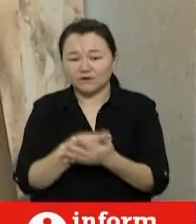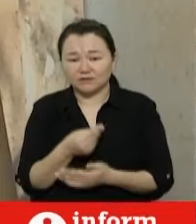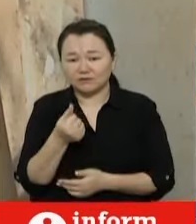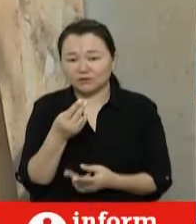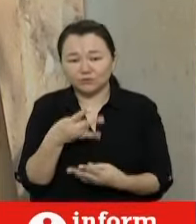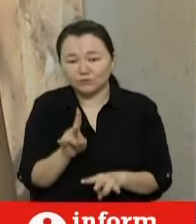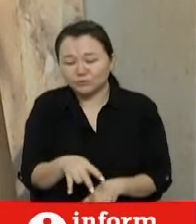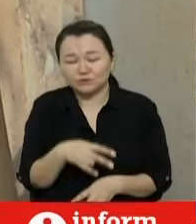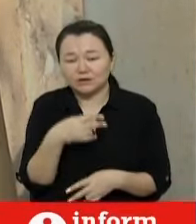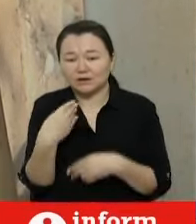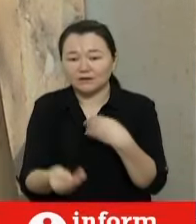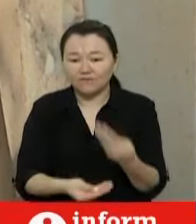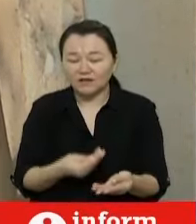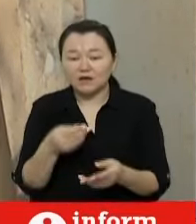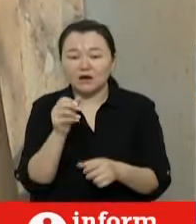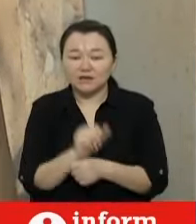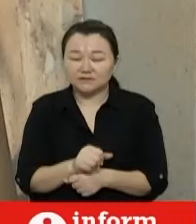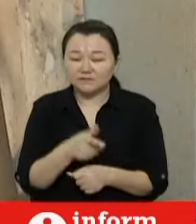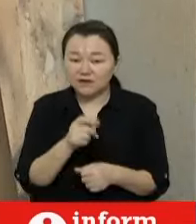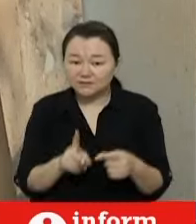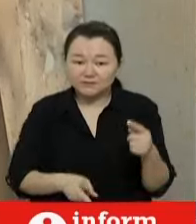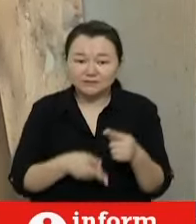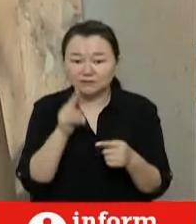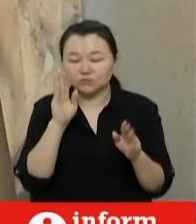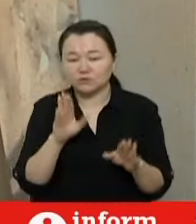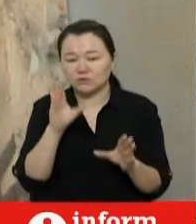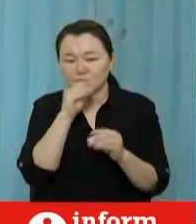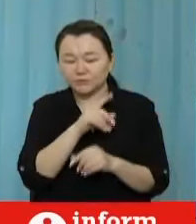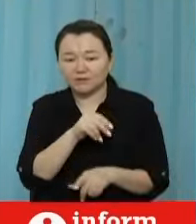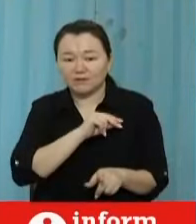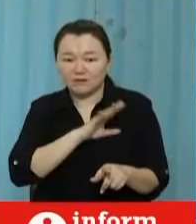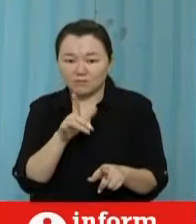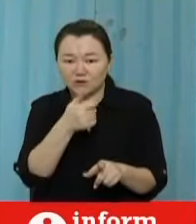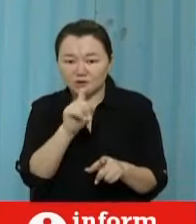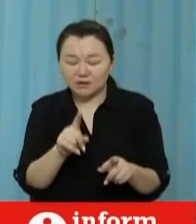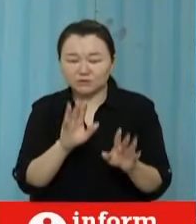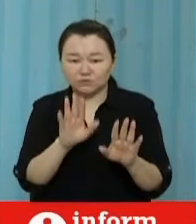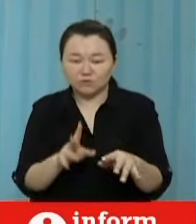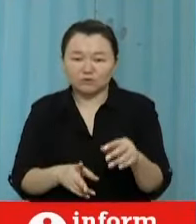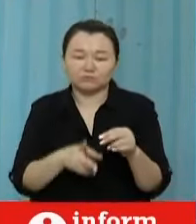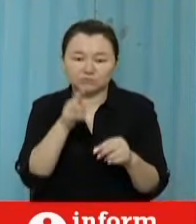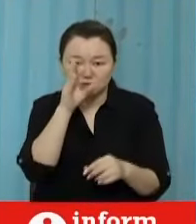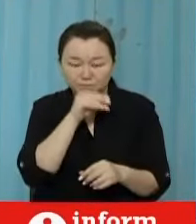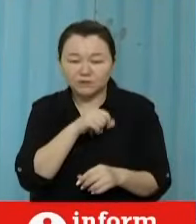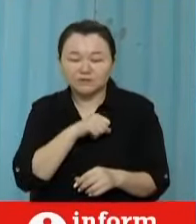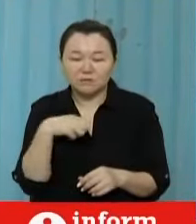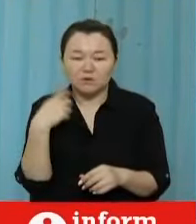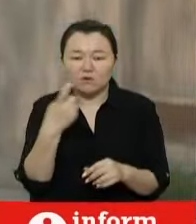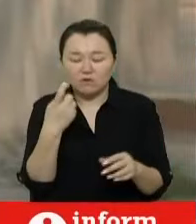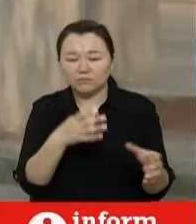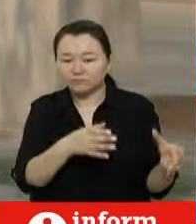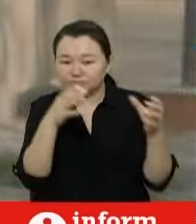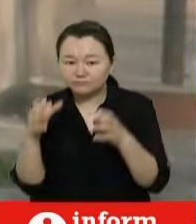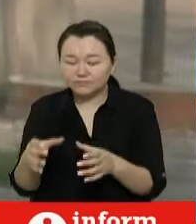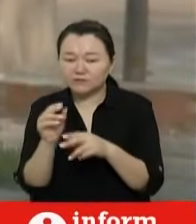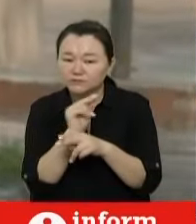деньги. Приостановить подачу газа могут только в случае неисправности газового оборудования, при самовольном переносе, монтаже и